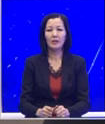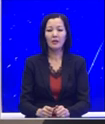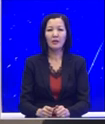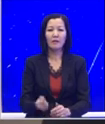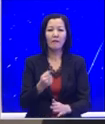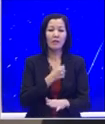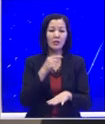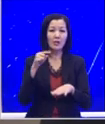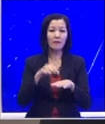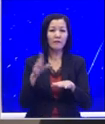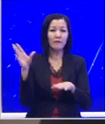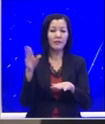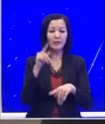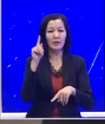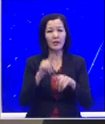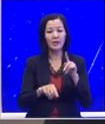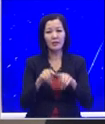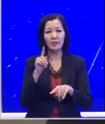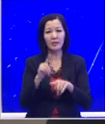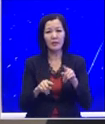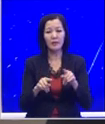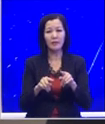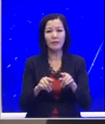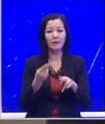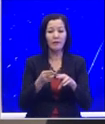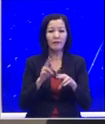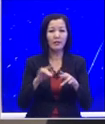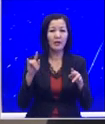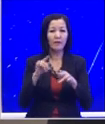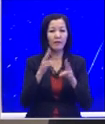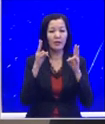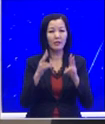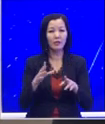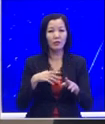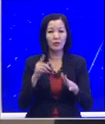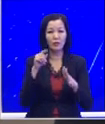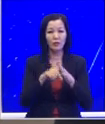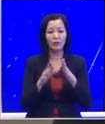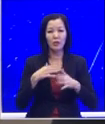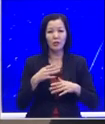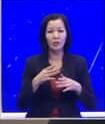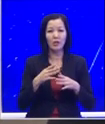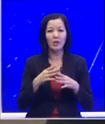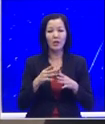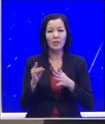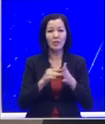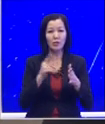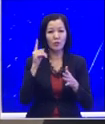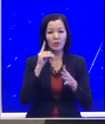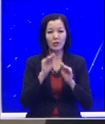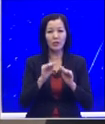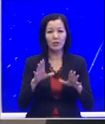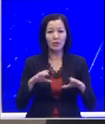Выражаем соболезнования всем родным и близким пострадавших в этой авиакатастрофе. Когда узнали, что на борту были наши сельчане и тем более дети, мы